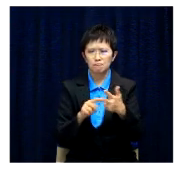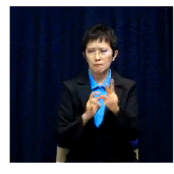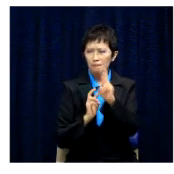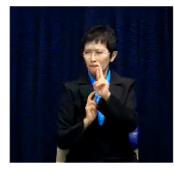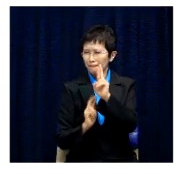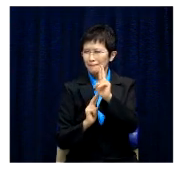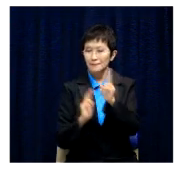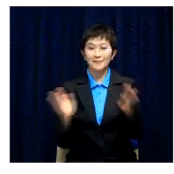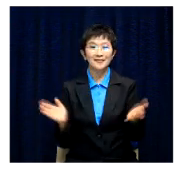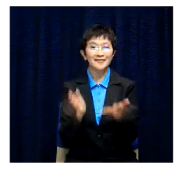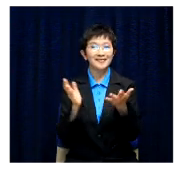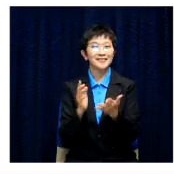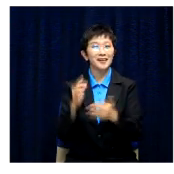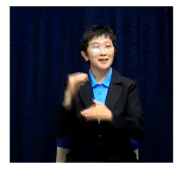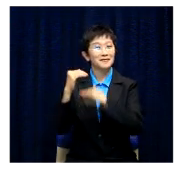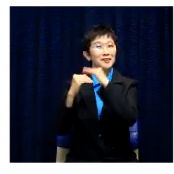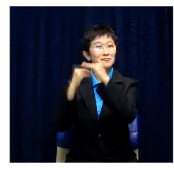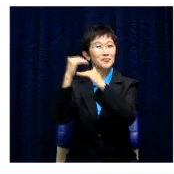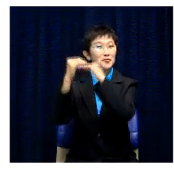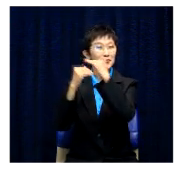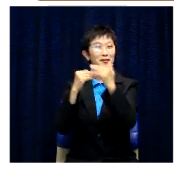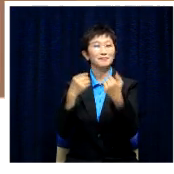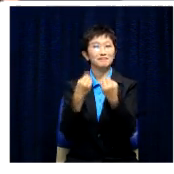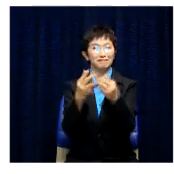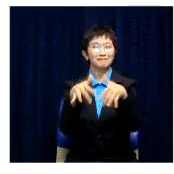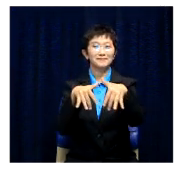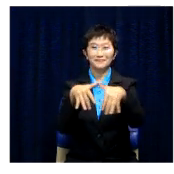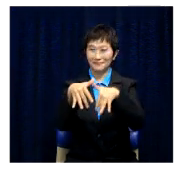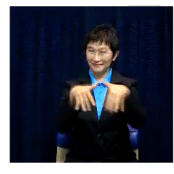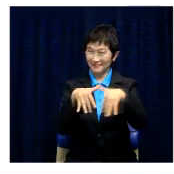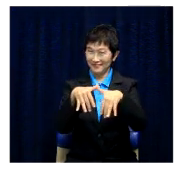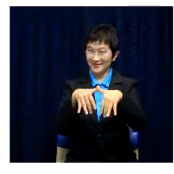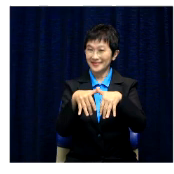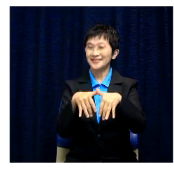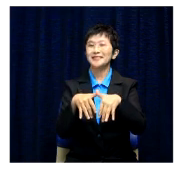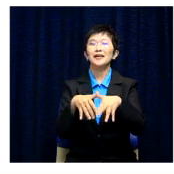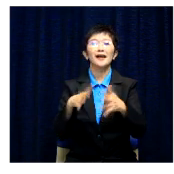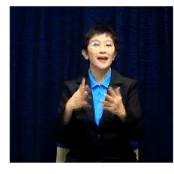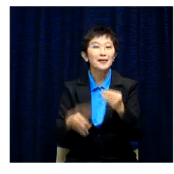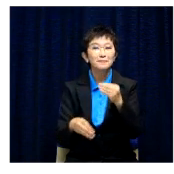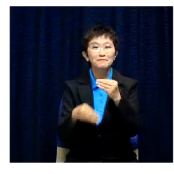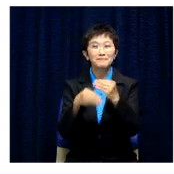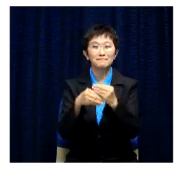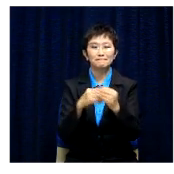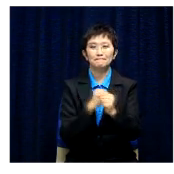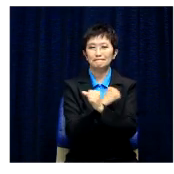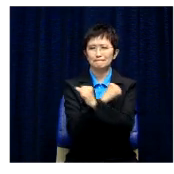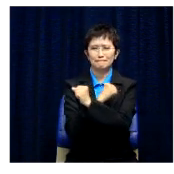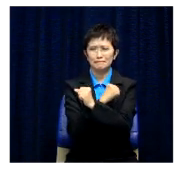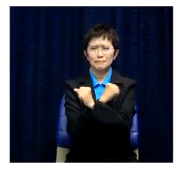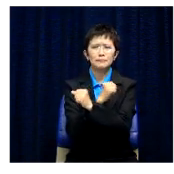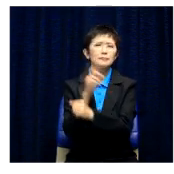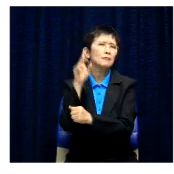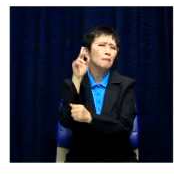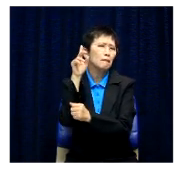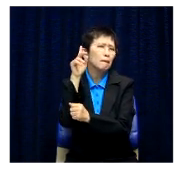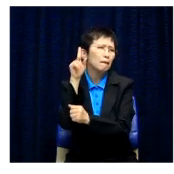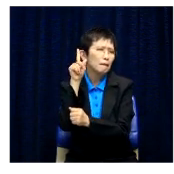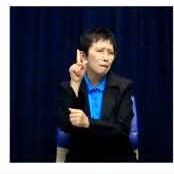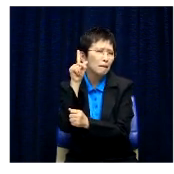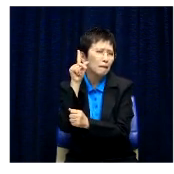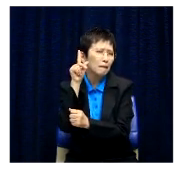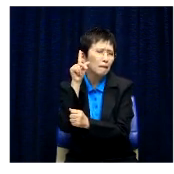การใช้สื่ออย่างสร้างสรรค์ในภาคประชาชนรวมทั้งเพื่อสร้างภูมิคุ้มกันทางสังคมให้สามารถรับ